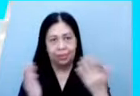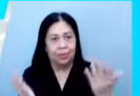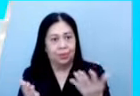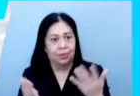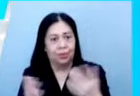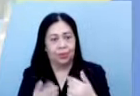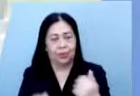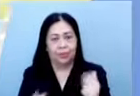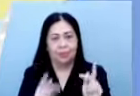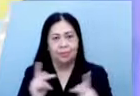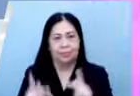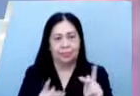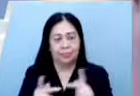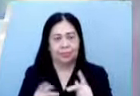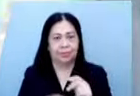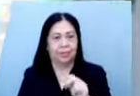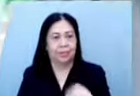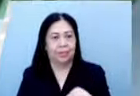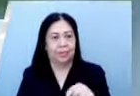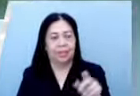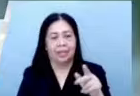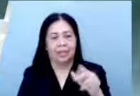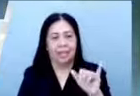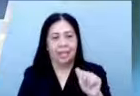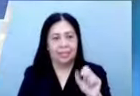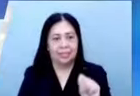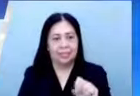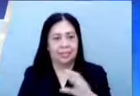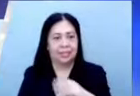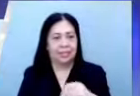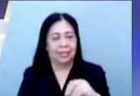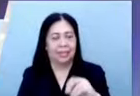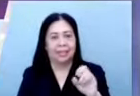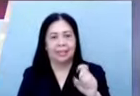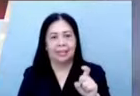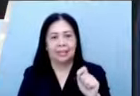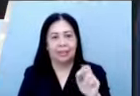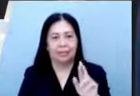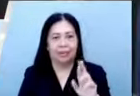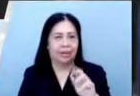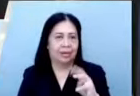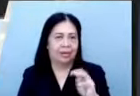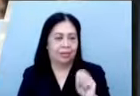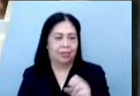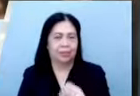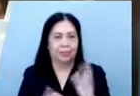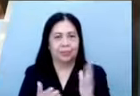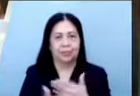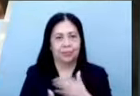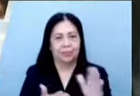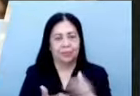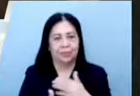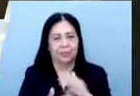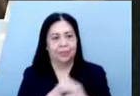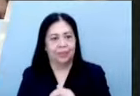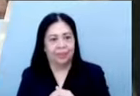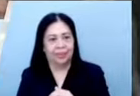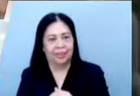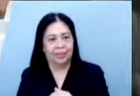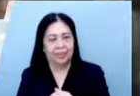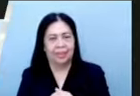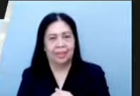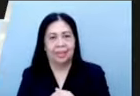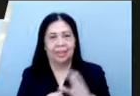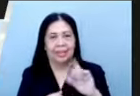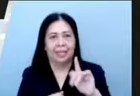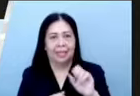sina Black Rider stars Yati Pressman, John Lucas at Xavier Ramos. Nangharana din si AOS singer at The Clash